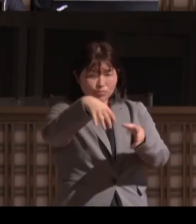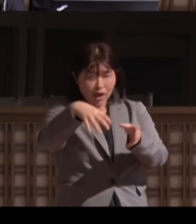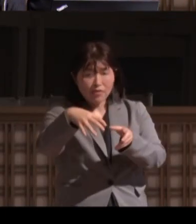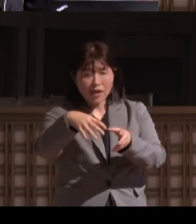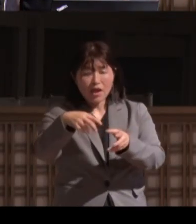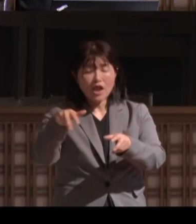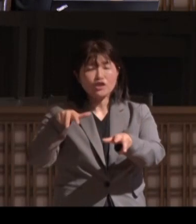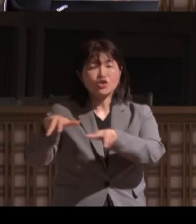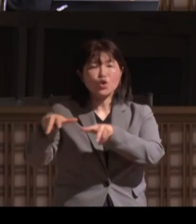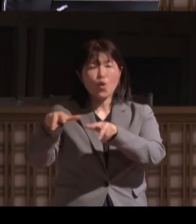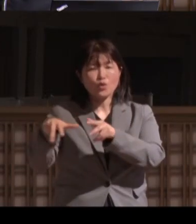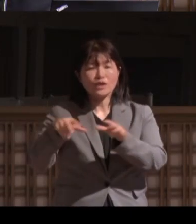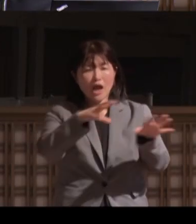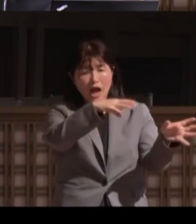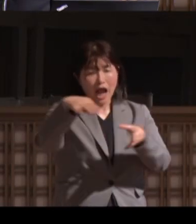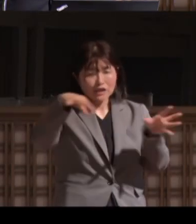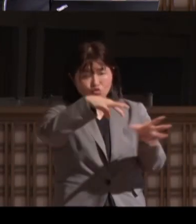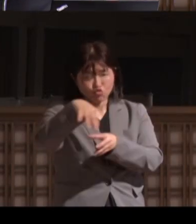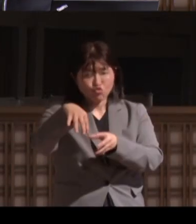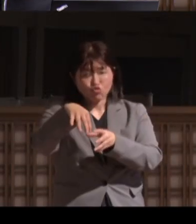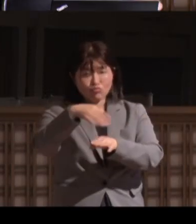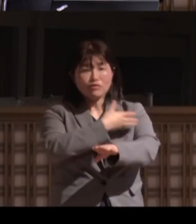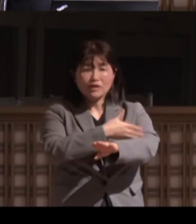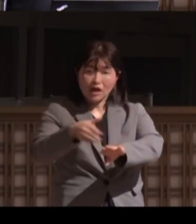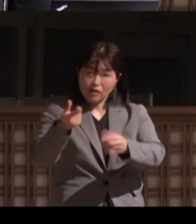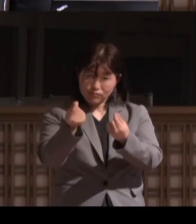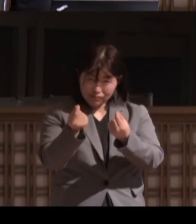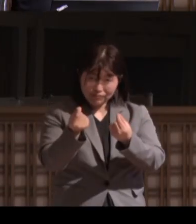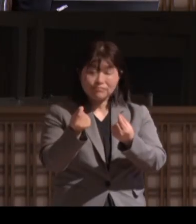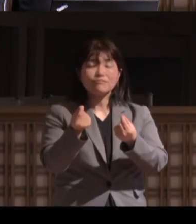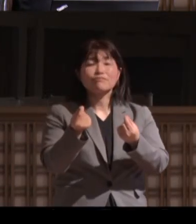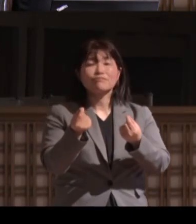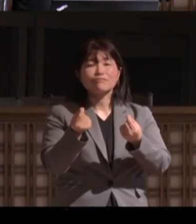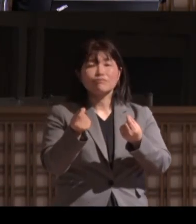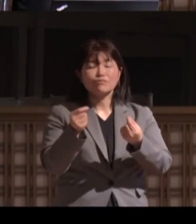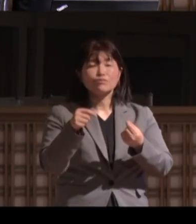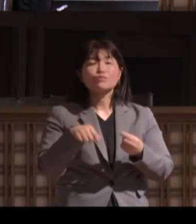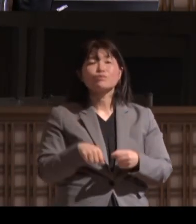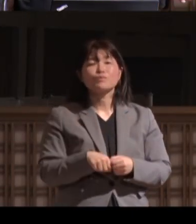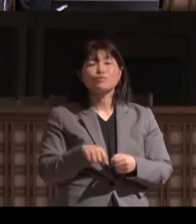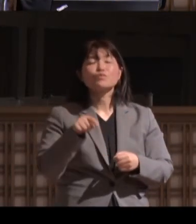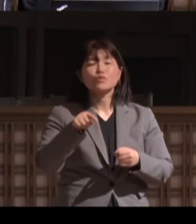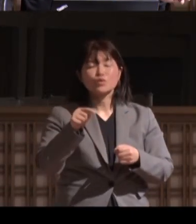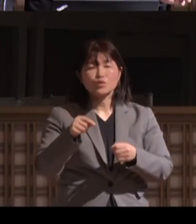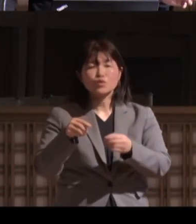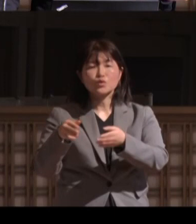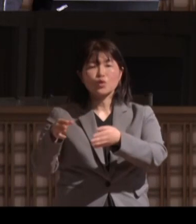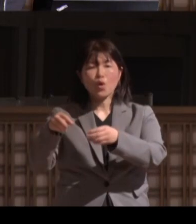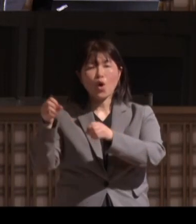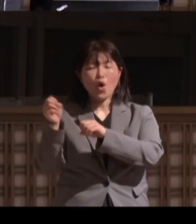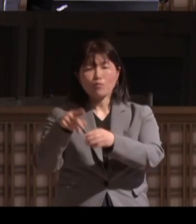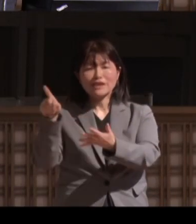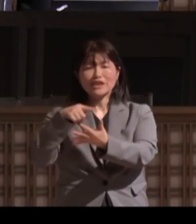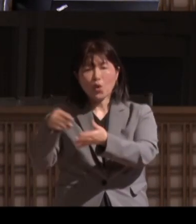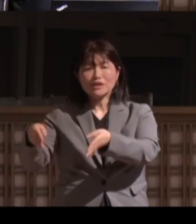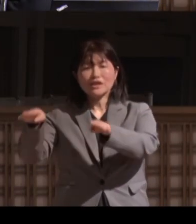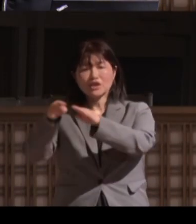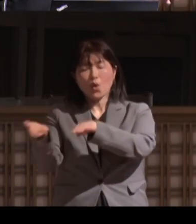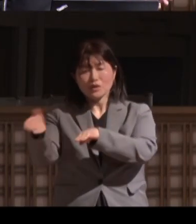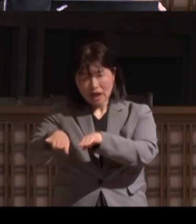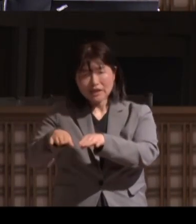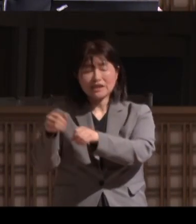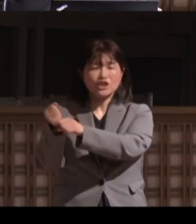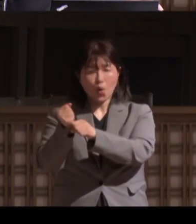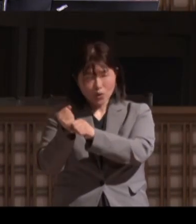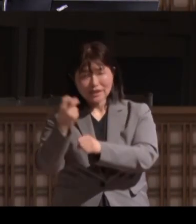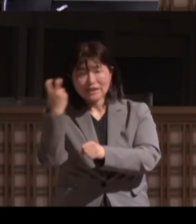ねそれを行政がま回収されるわけですけどそののステーションを設置したりですねあるいは掃除し